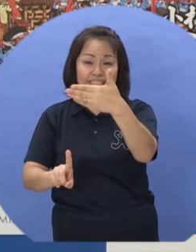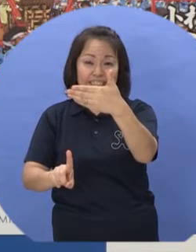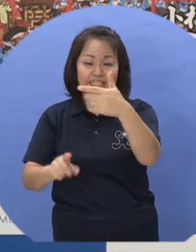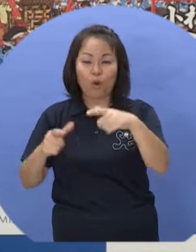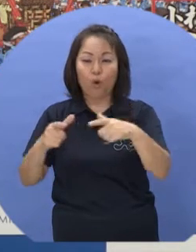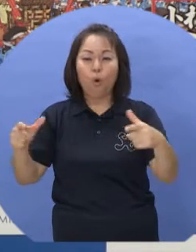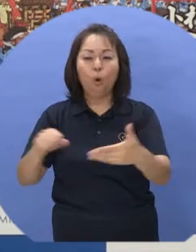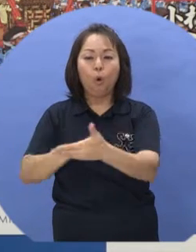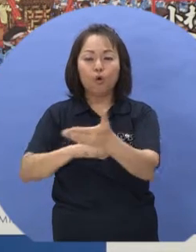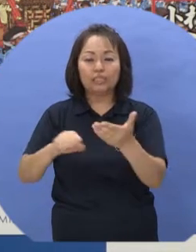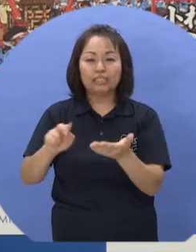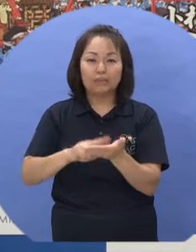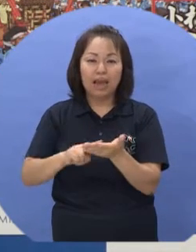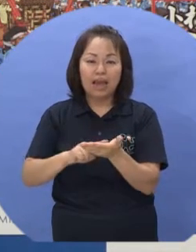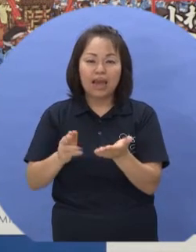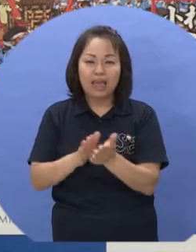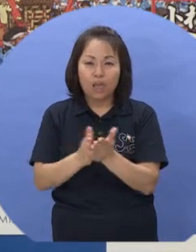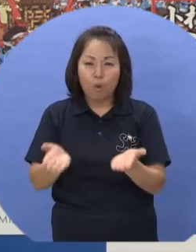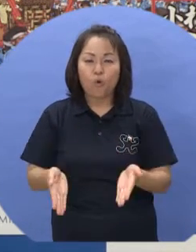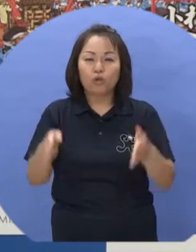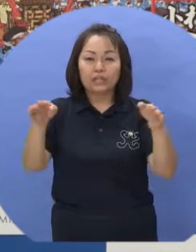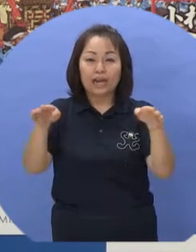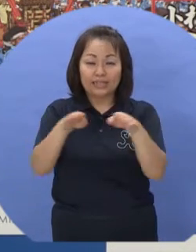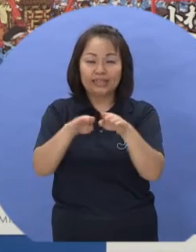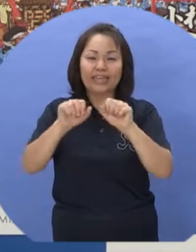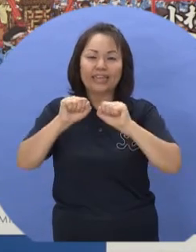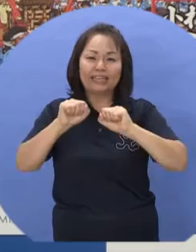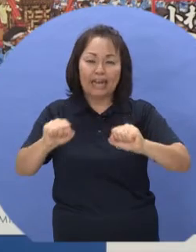催をしようとするものであります。